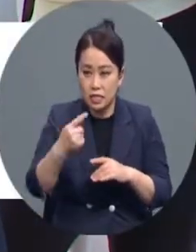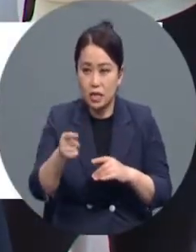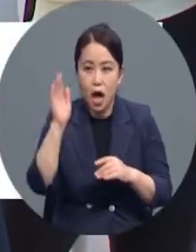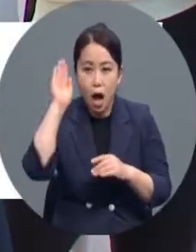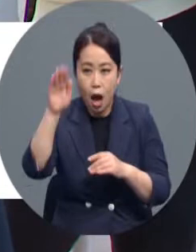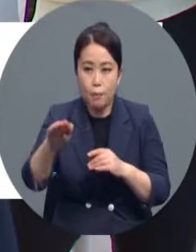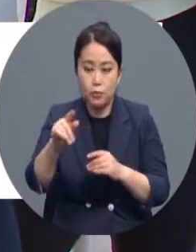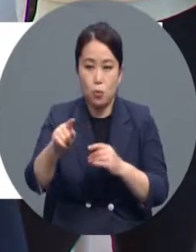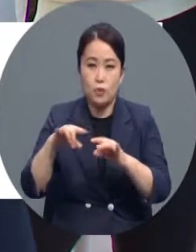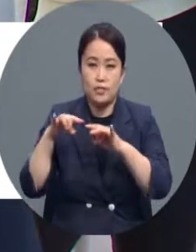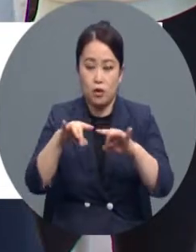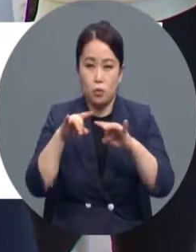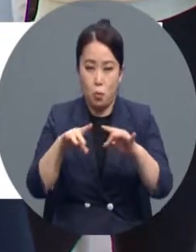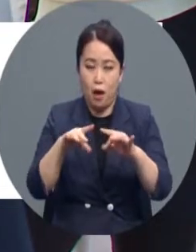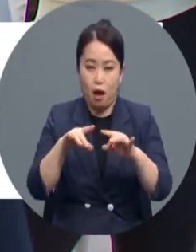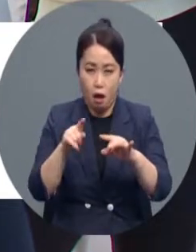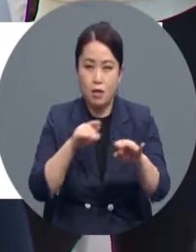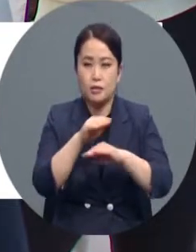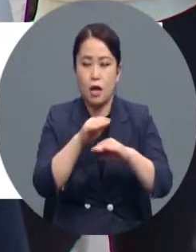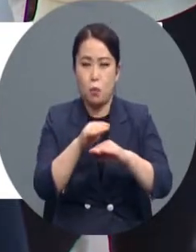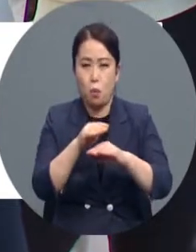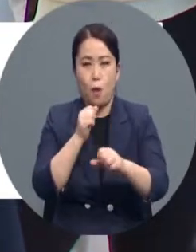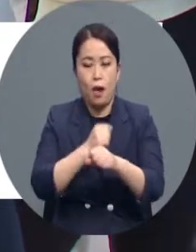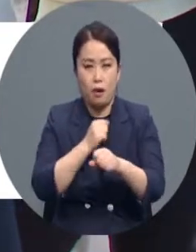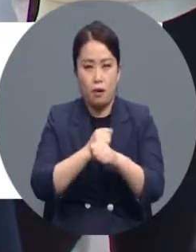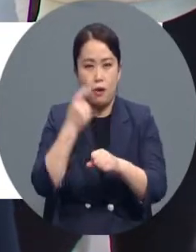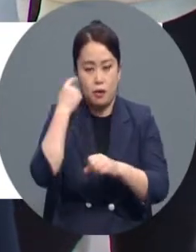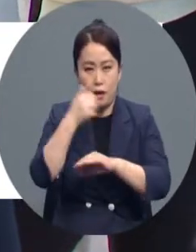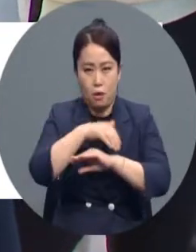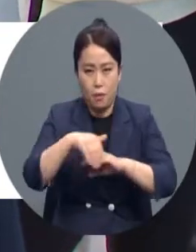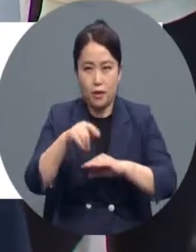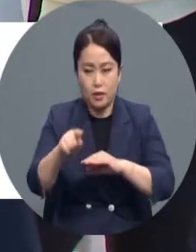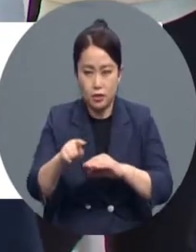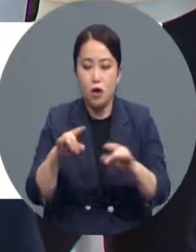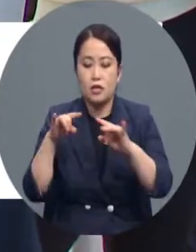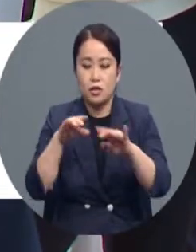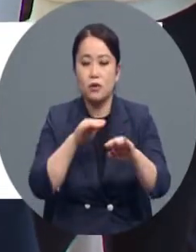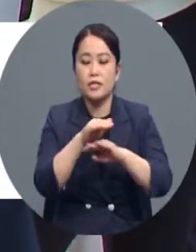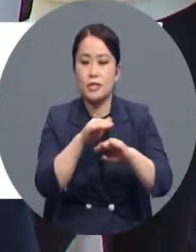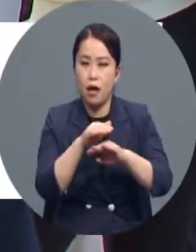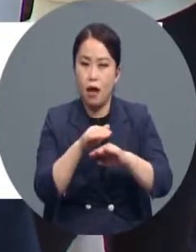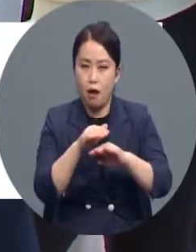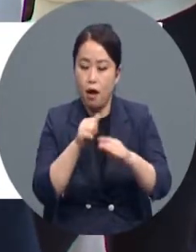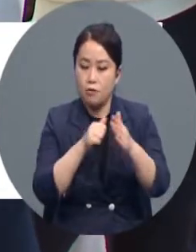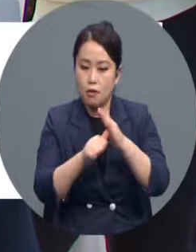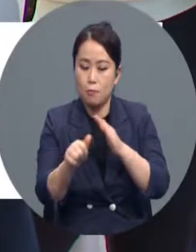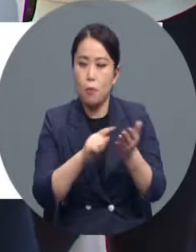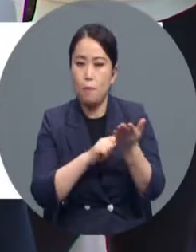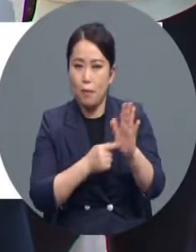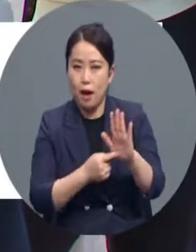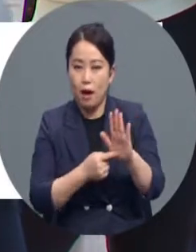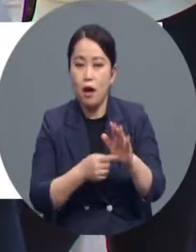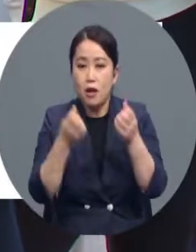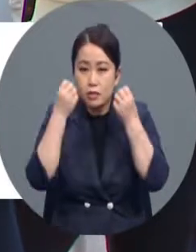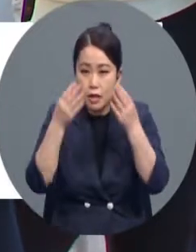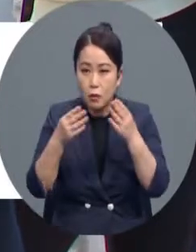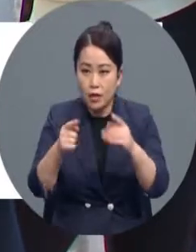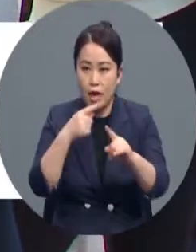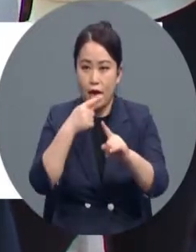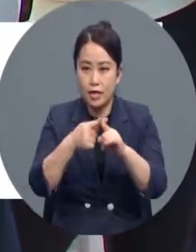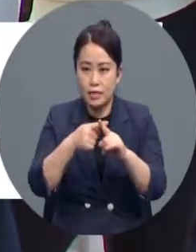예정이거든요. 그래서 올해 같은 경우는 저희가 전기차 라인업을 좀 보여주고자 했습니다. 그래서 그 새롭게 준비한